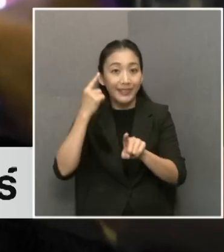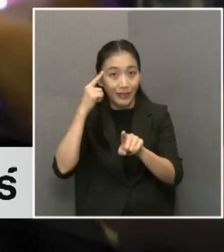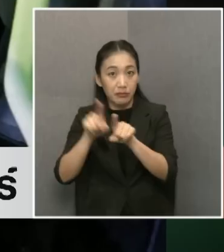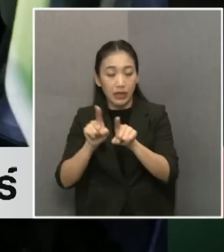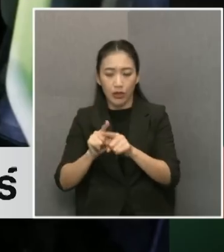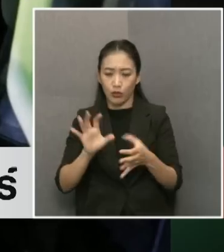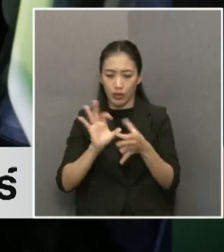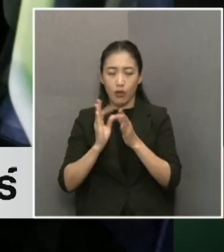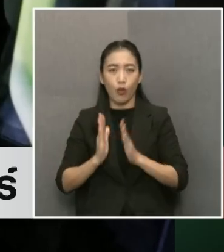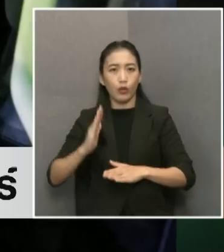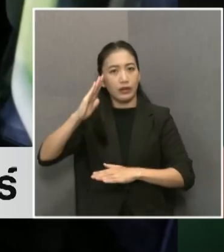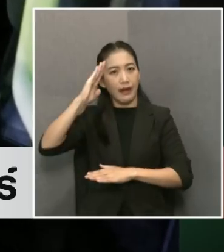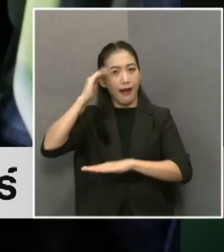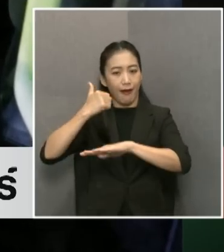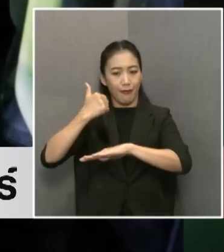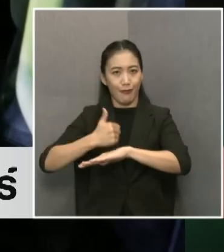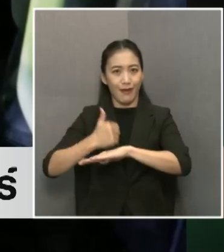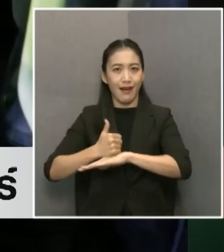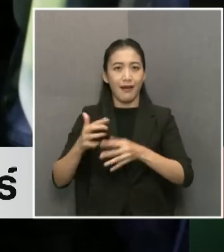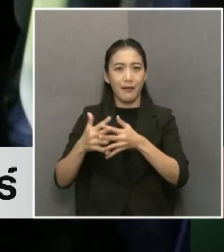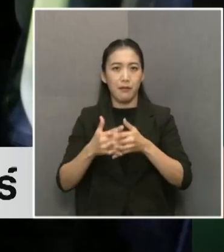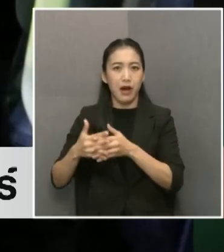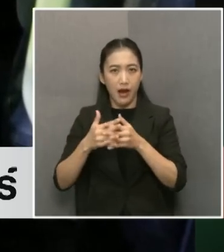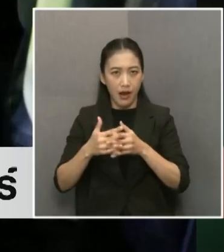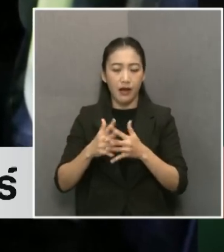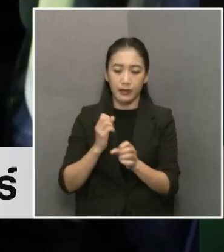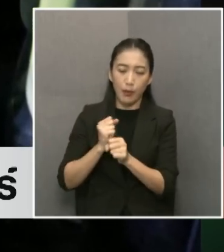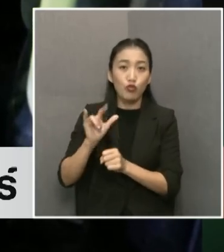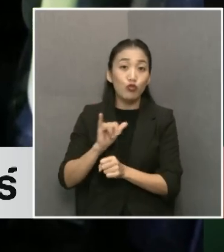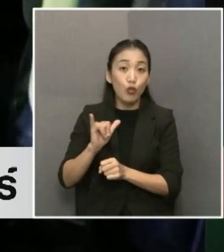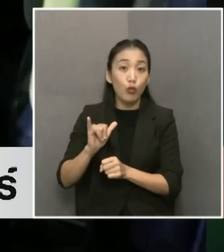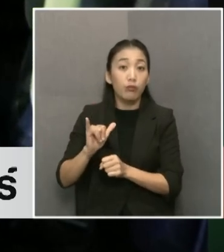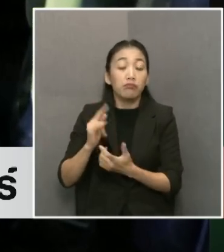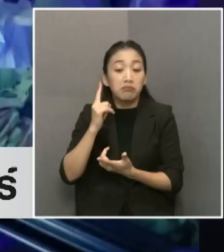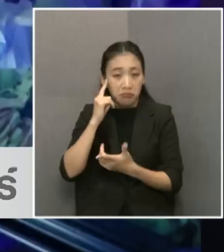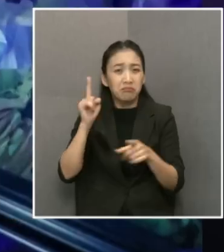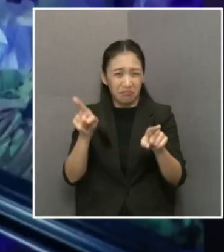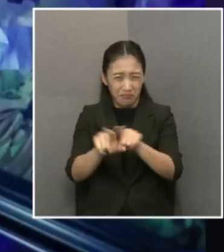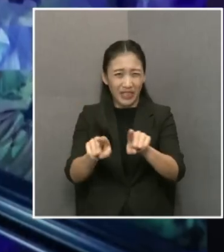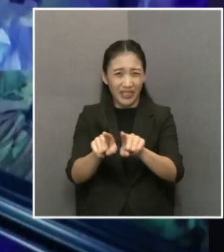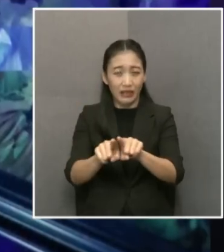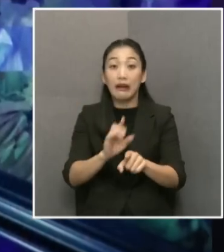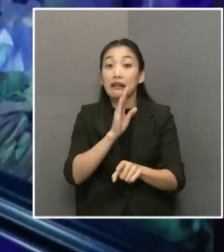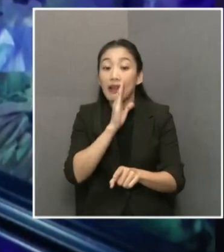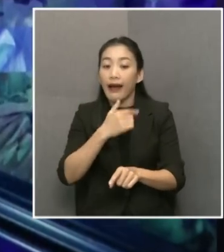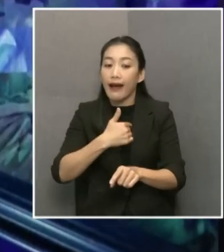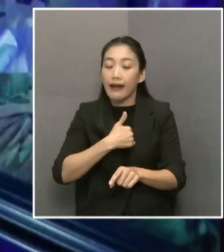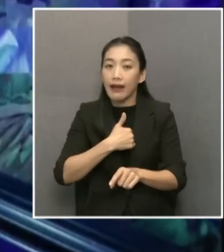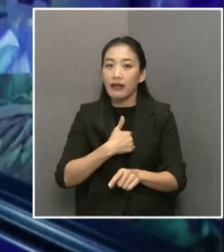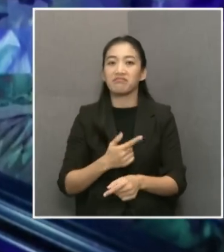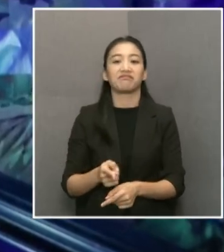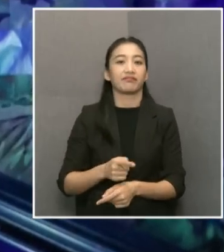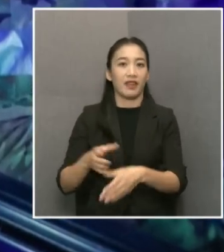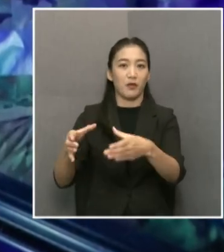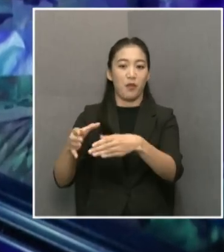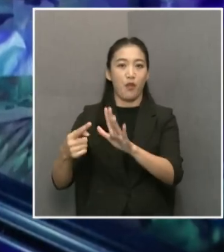ฐในยุโรปคนนี้ก็ออกมาแสดงความเห็นในลักษณะเดียวกันนะครับโดยเขาบอกว่าหากเขาเป็นนายพรีโกซินเขาจะยอมจ่ายเ